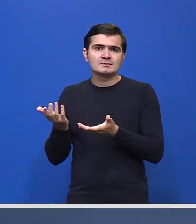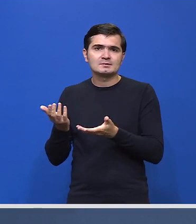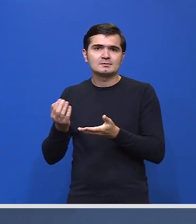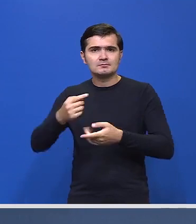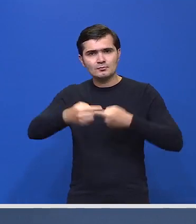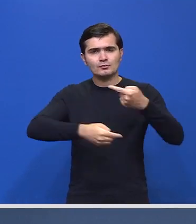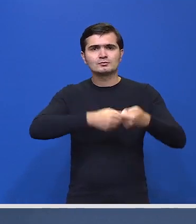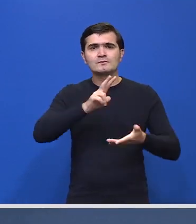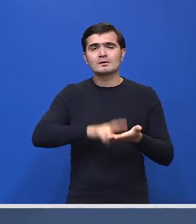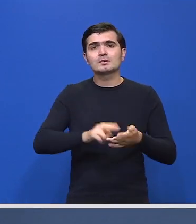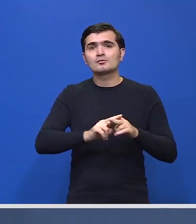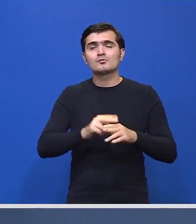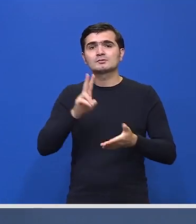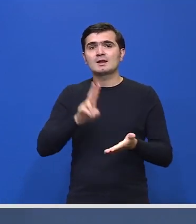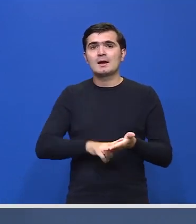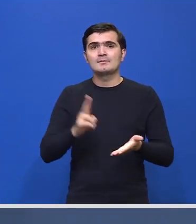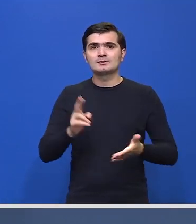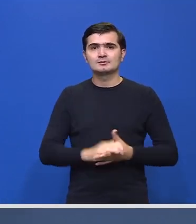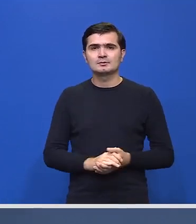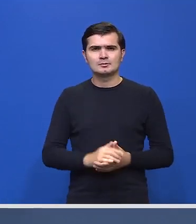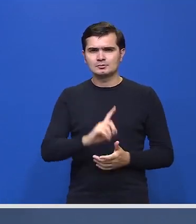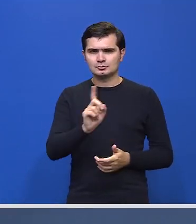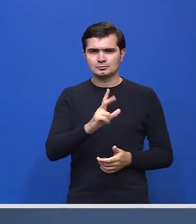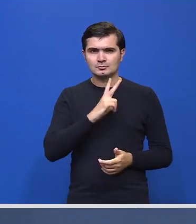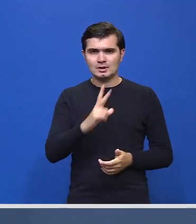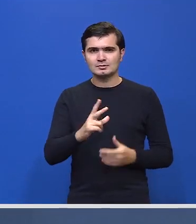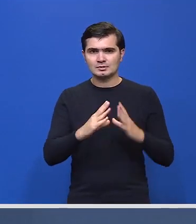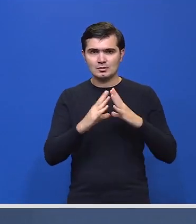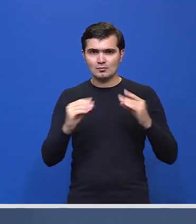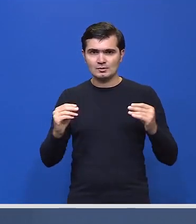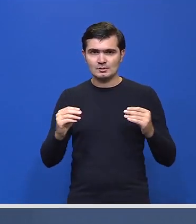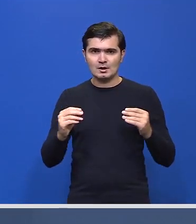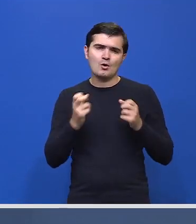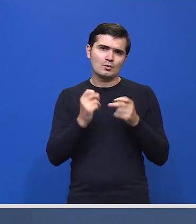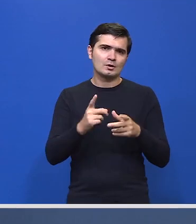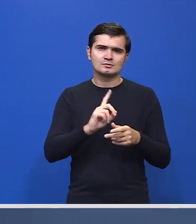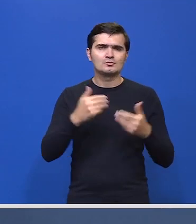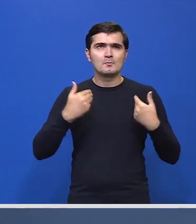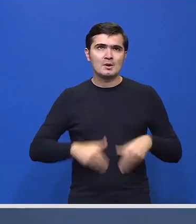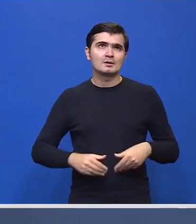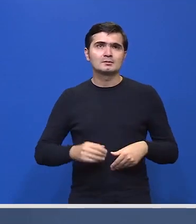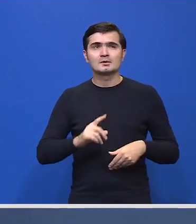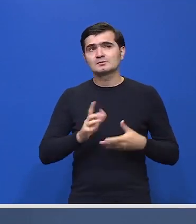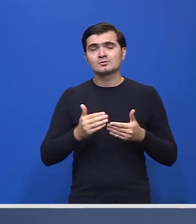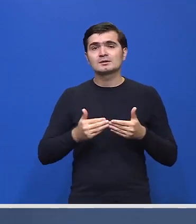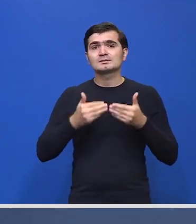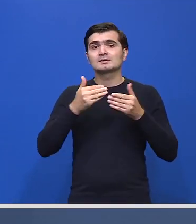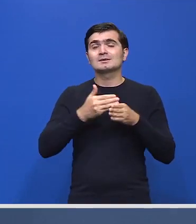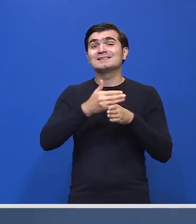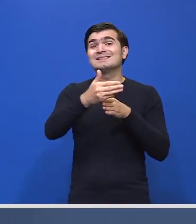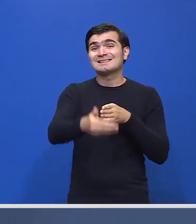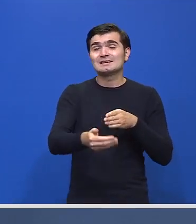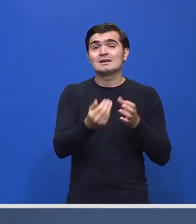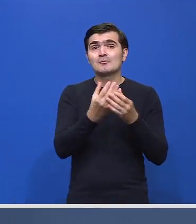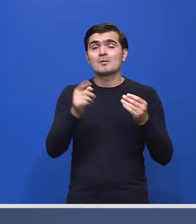validare vor fi puse în aplicare. Nu riscă România să... Ok, nu să piardă atunci, dar să întârzie poate cu câteva